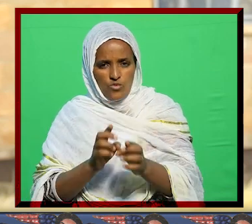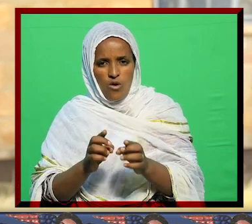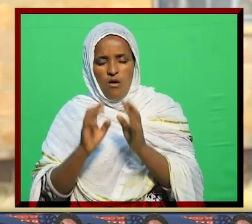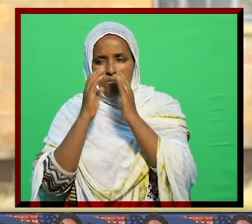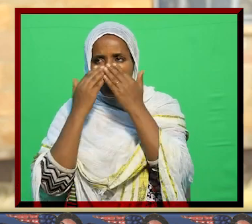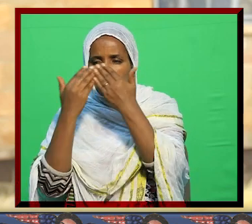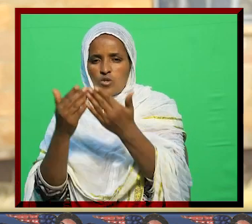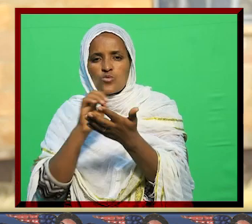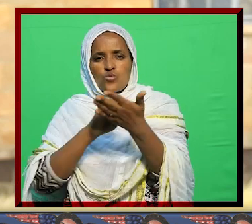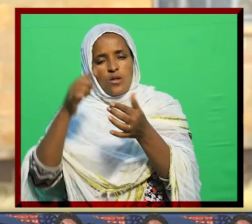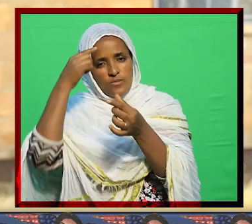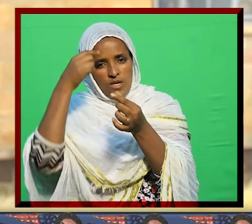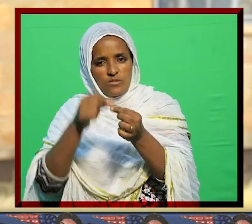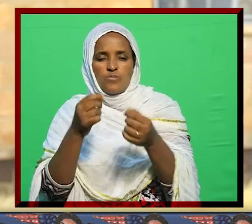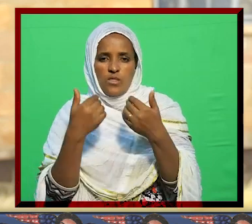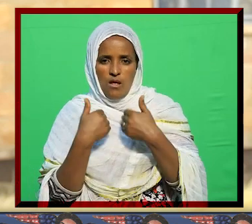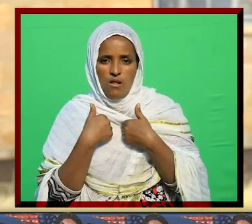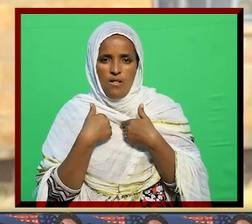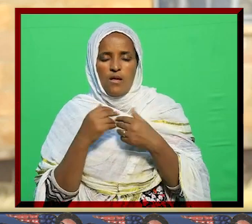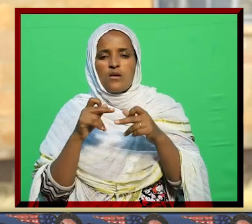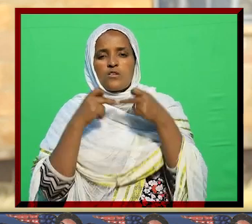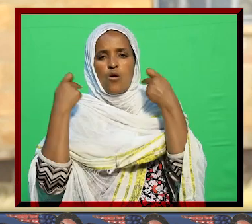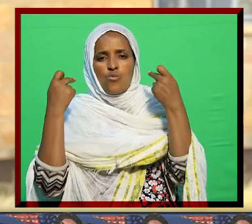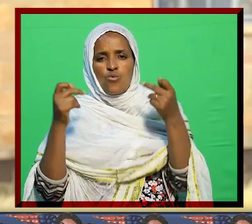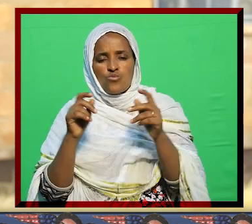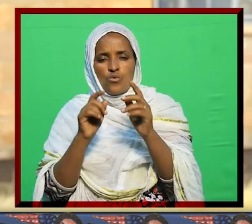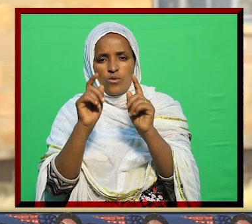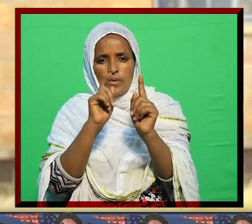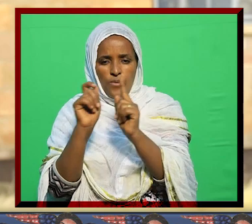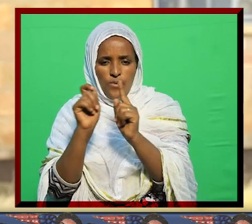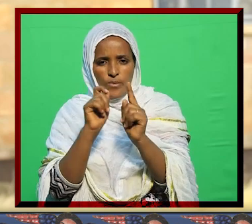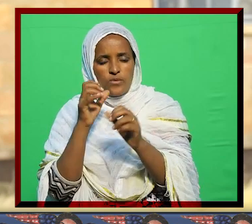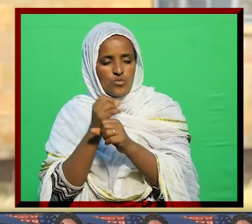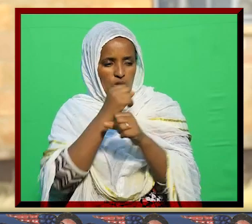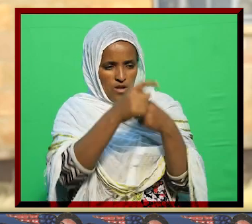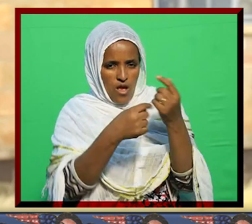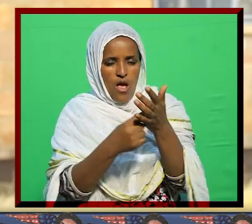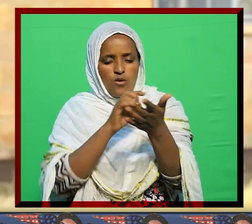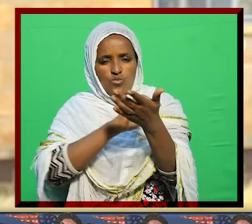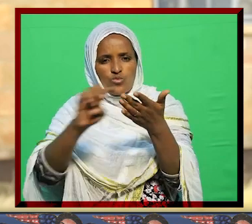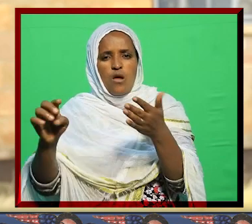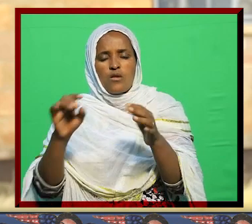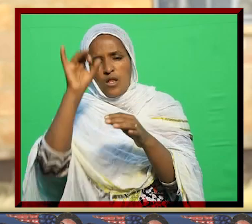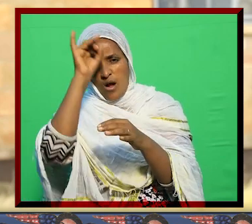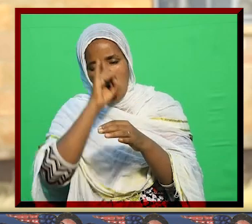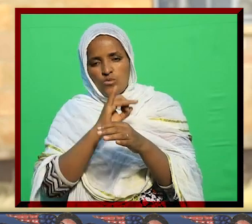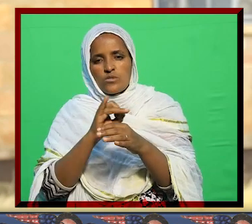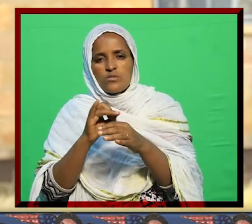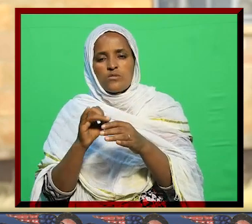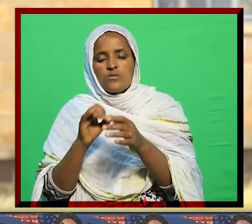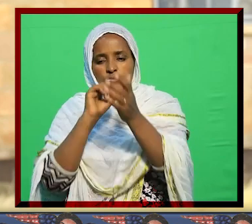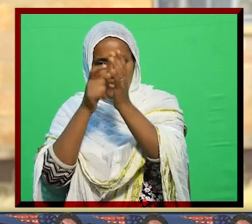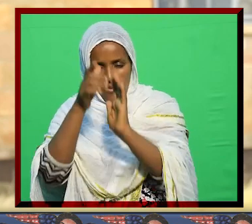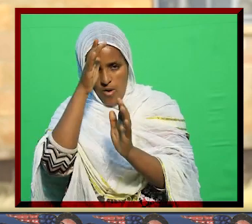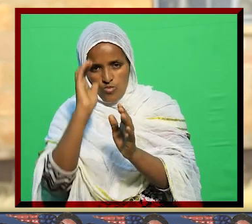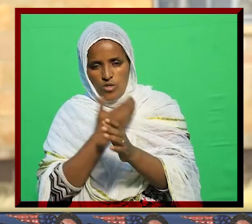እያንዳንዱ በቅዳሴዋ በውዳሴዋ ጊዜ ቅዱሳን የምታስብበት አላት። ዲያቆኑ ጧፍ ይዞ መብራት እያበራ ይሄዳል። ያ የቅዱሳን ሊቃውንት፣